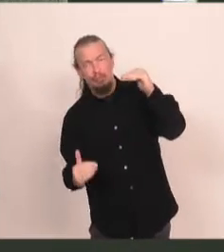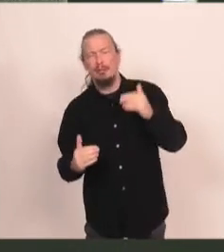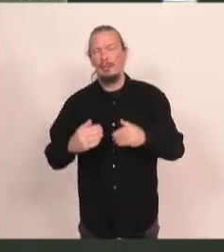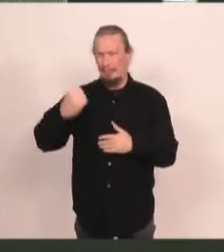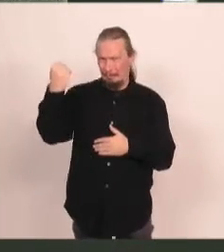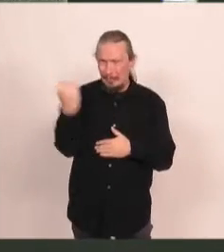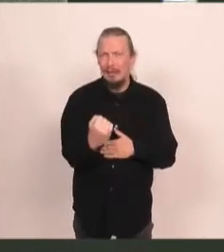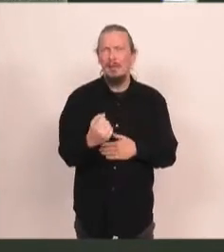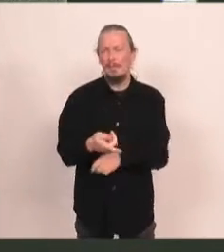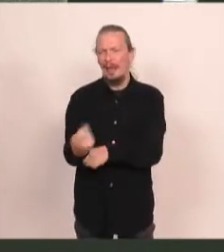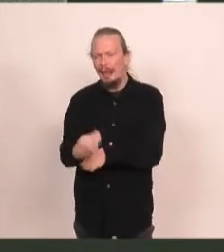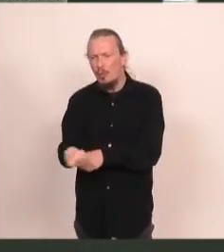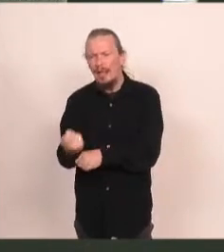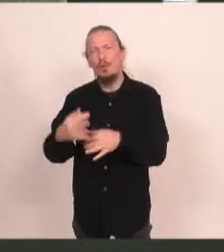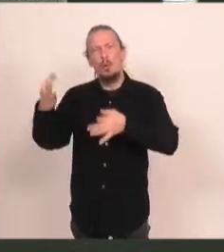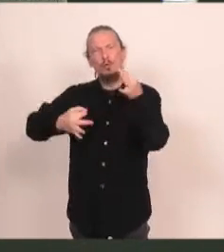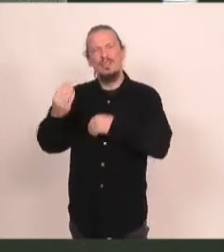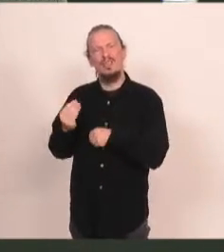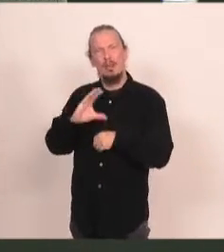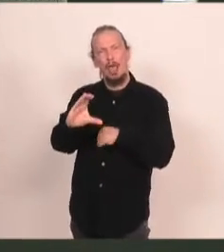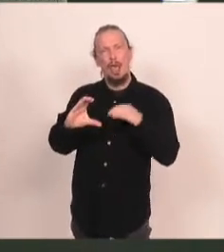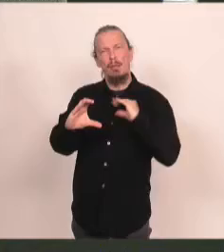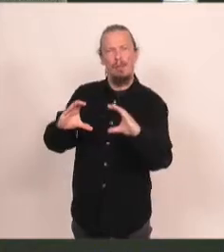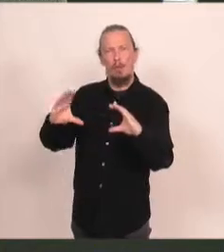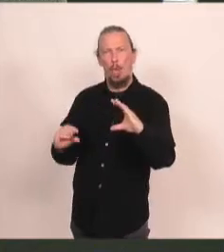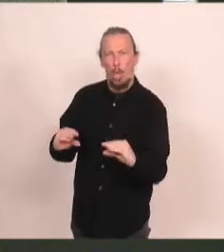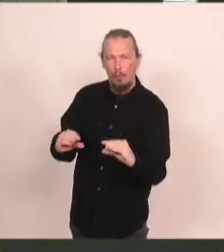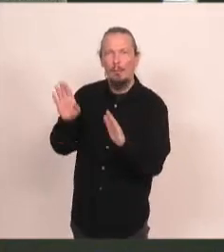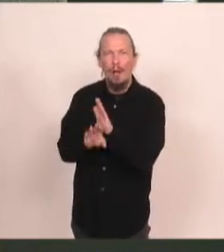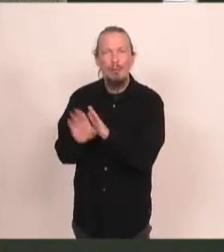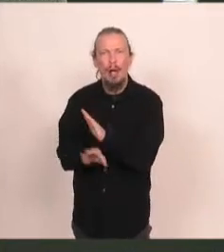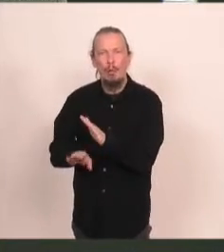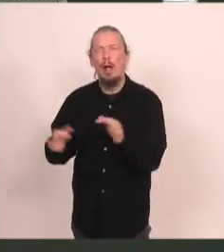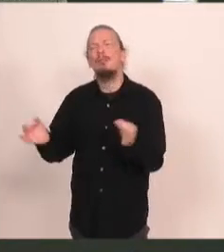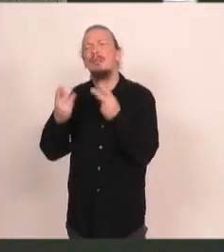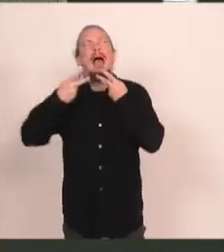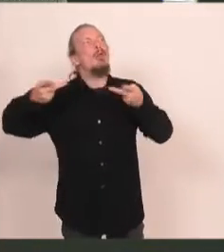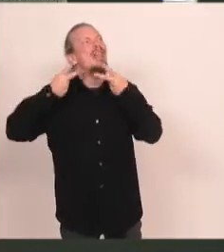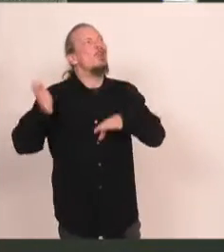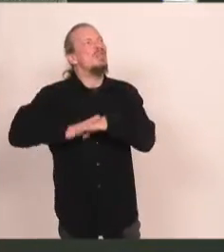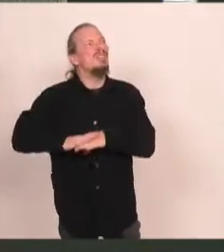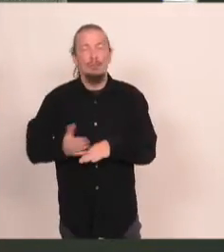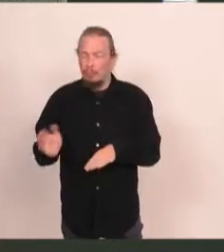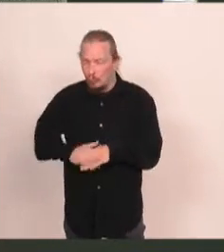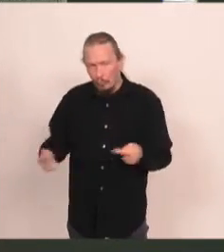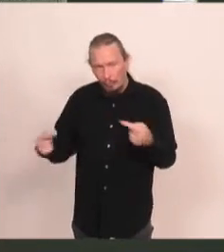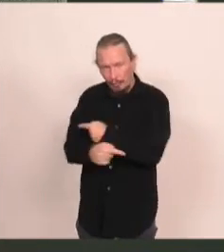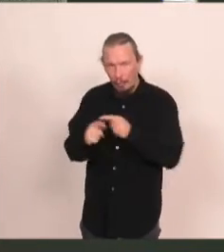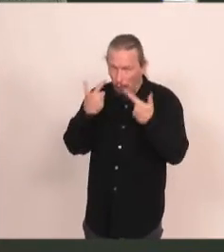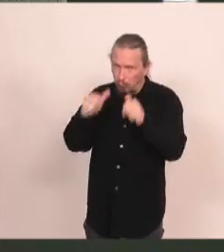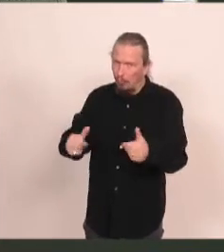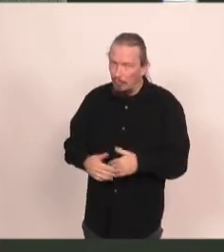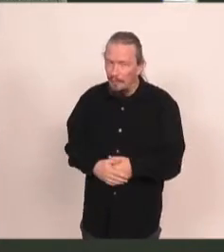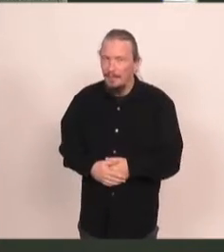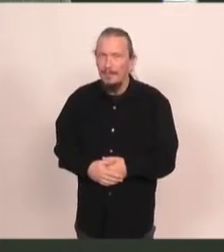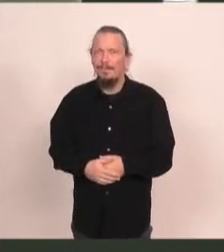nécessaires à l'éducation et à la justice. Ce ne sont pas quelques effets d'annonce qui vont nous convaincre du contraire. Alors les collectivités